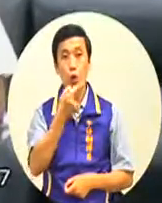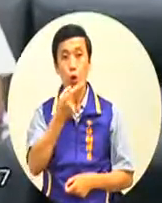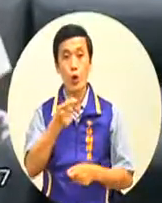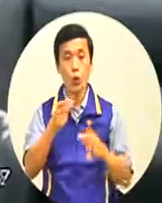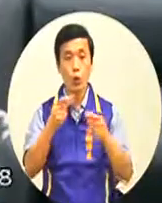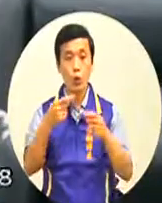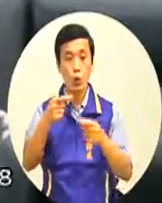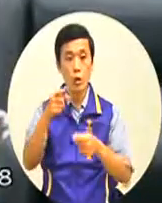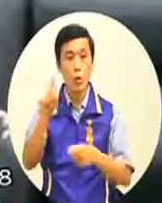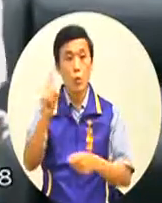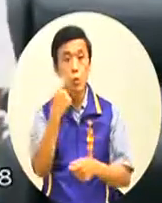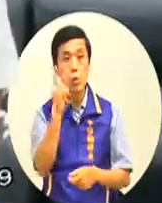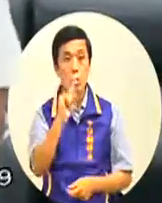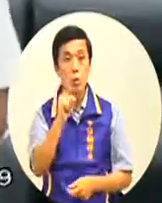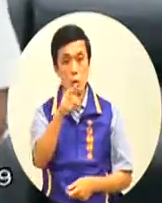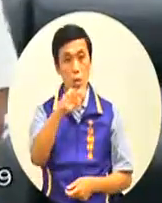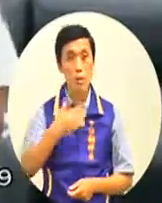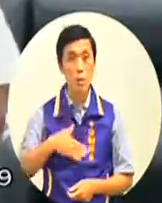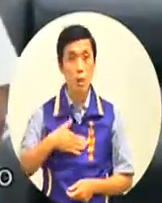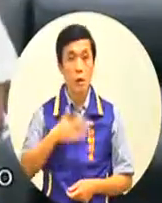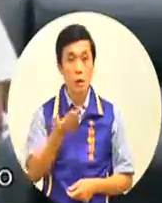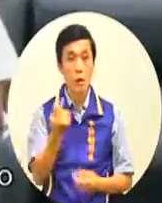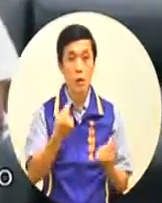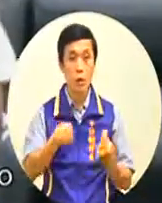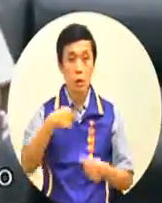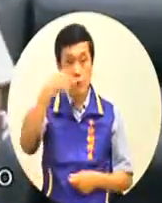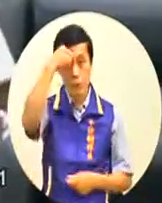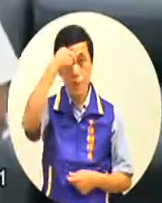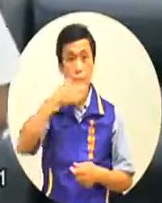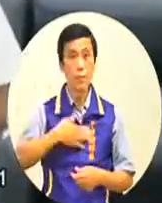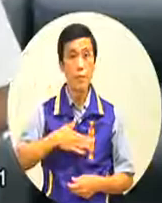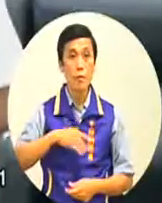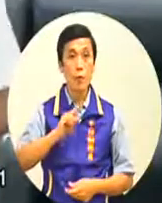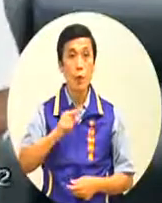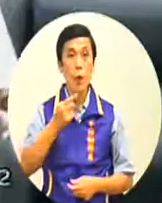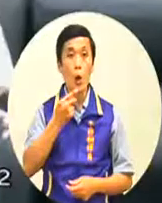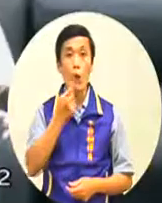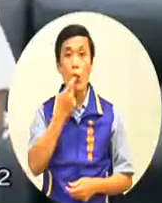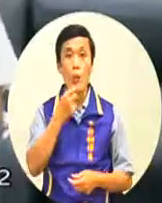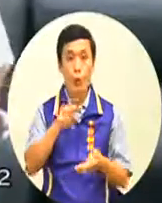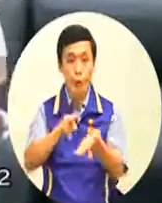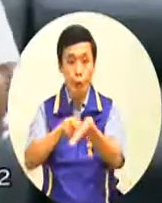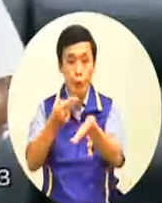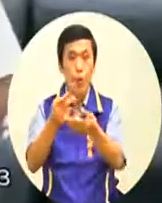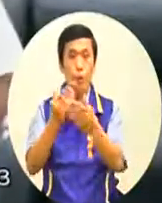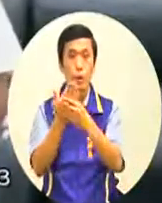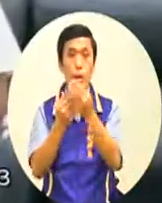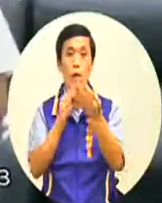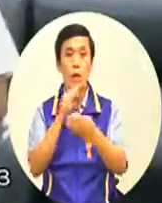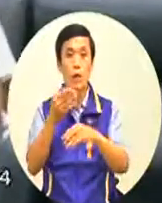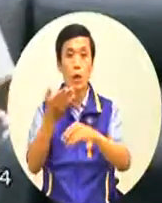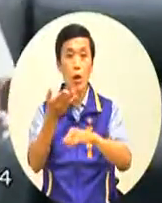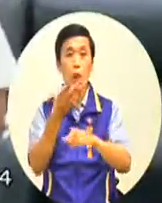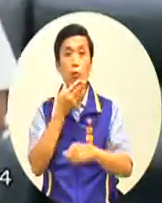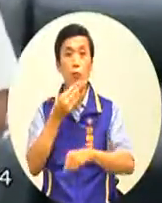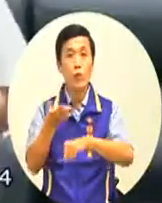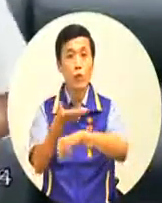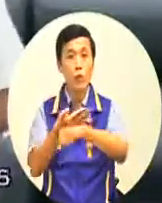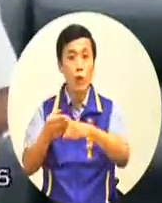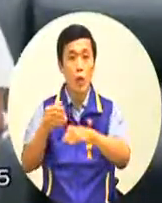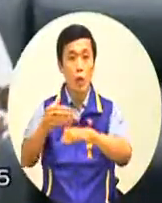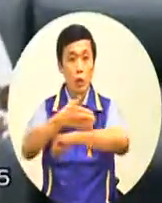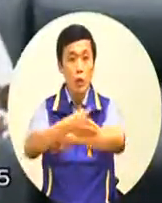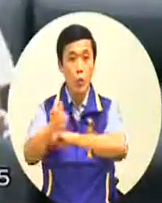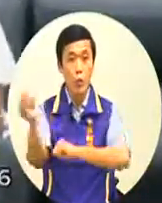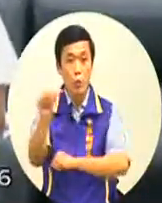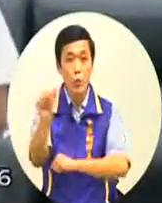道、啊。你今天很多食品，像我也下午才知道，所谓的抹茶，就是福岛五县遐上济，我也不知道，结果做